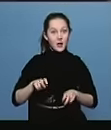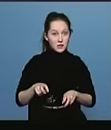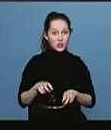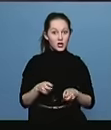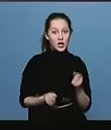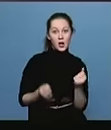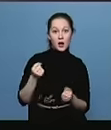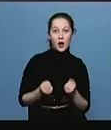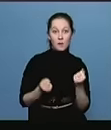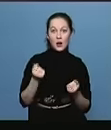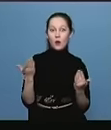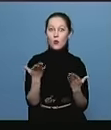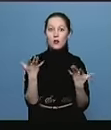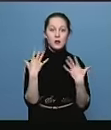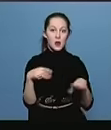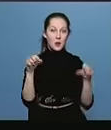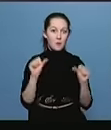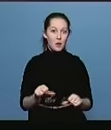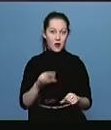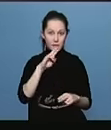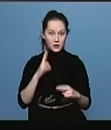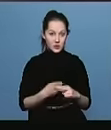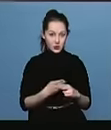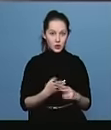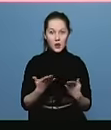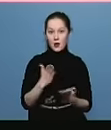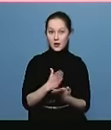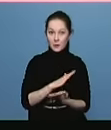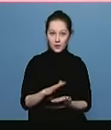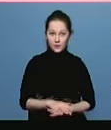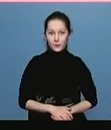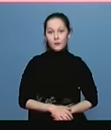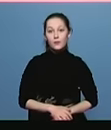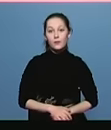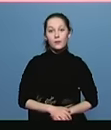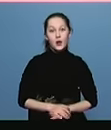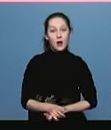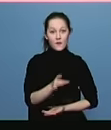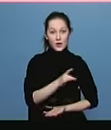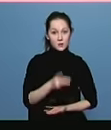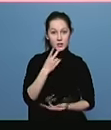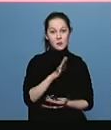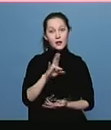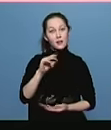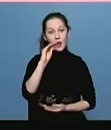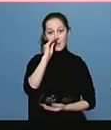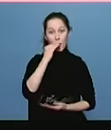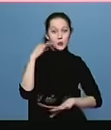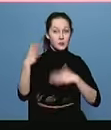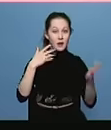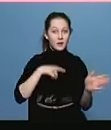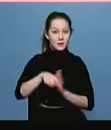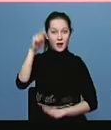управляли люди, не имеющие или лишенные водительских прав. В республике, несмотря на морозы и метели,